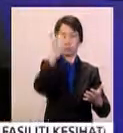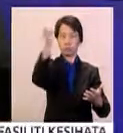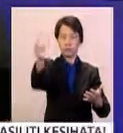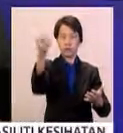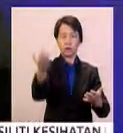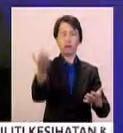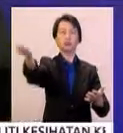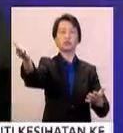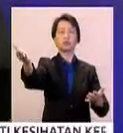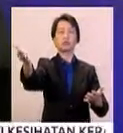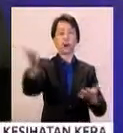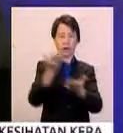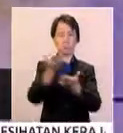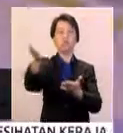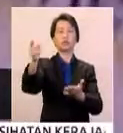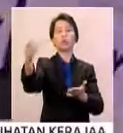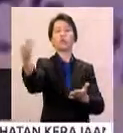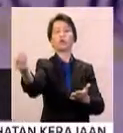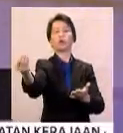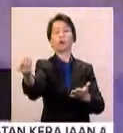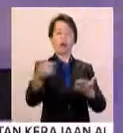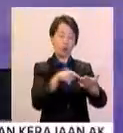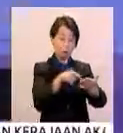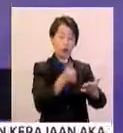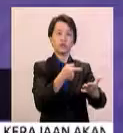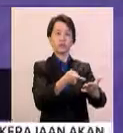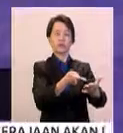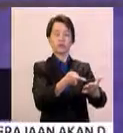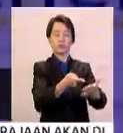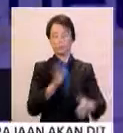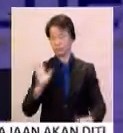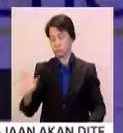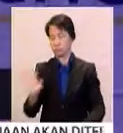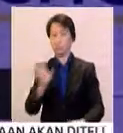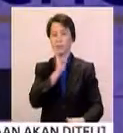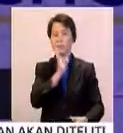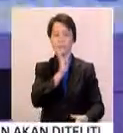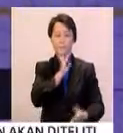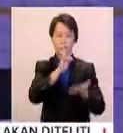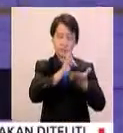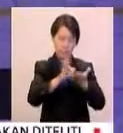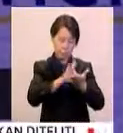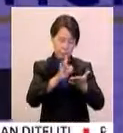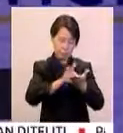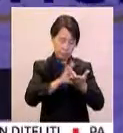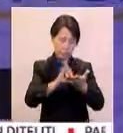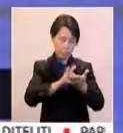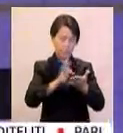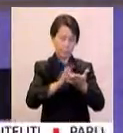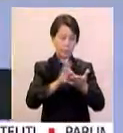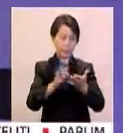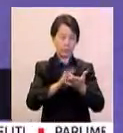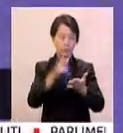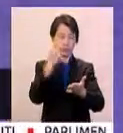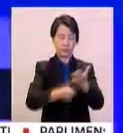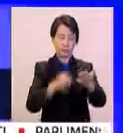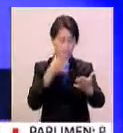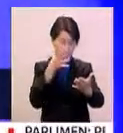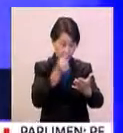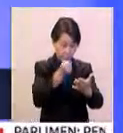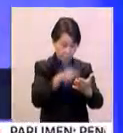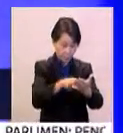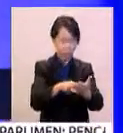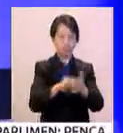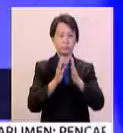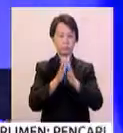ianya lengkap dalam Price Catcher ini. Beliau menyatakannya pada majlis pelancaran aplikasi mudah alih Price Catcher dan